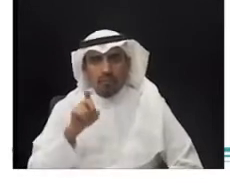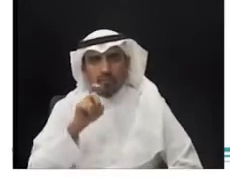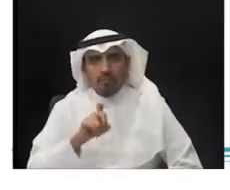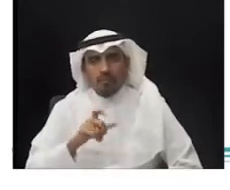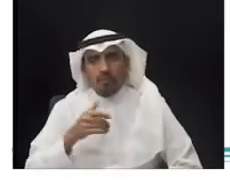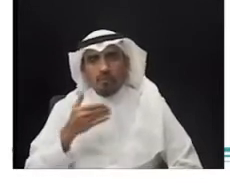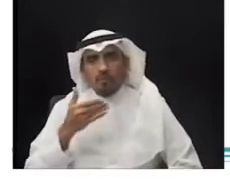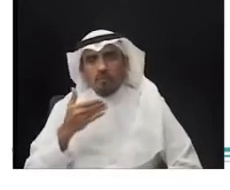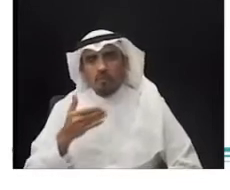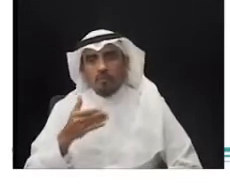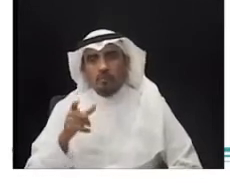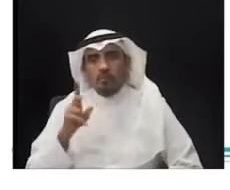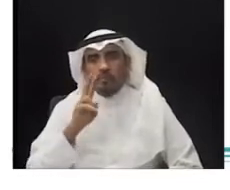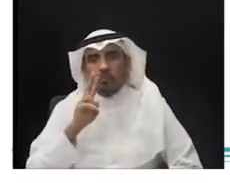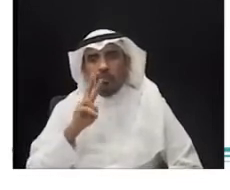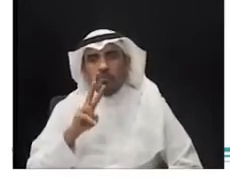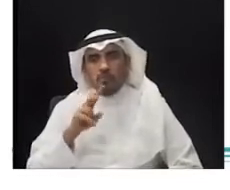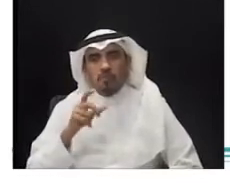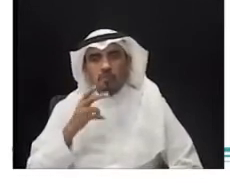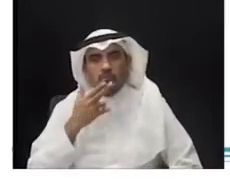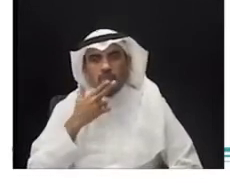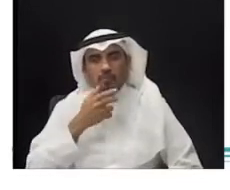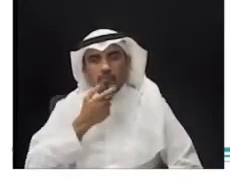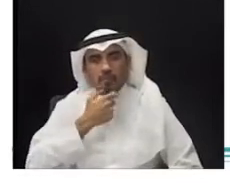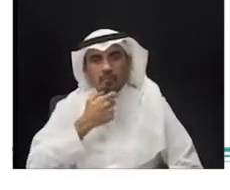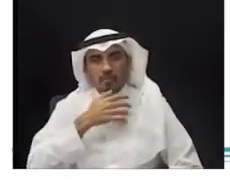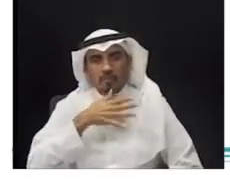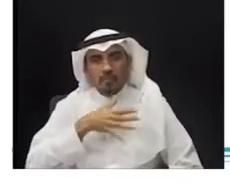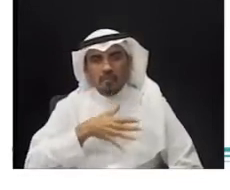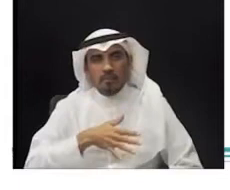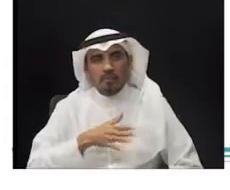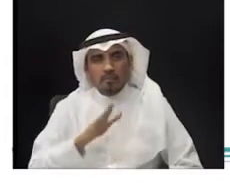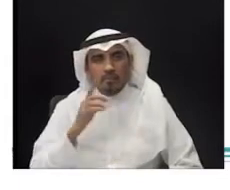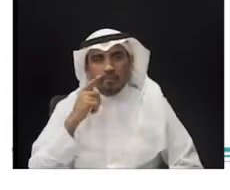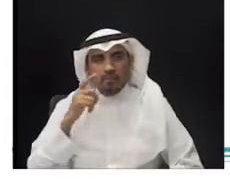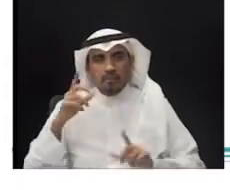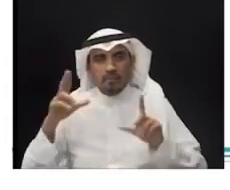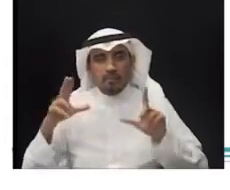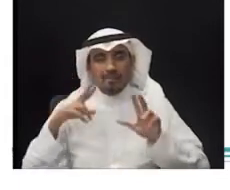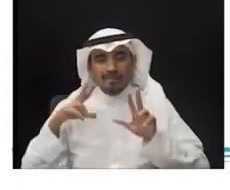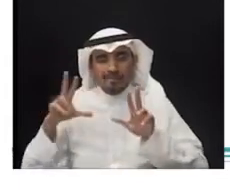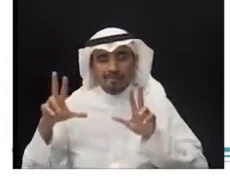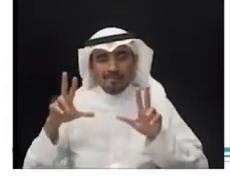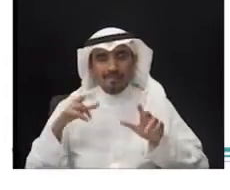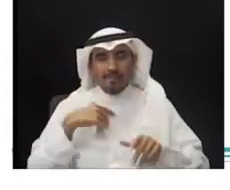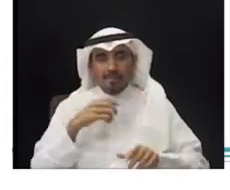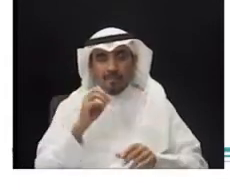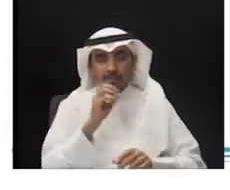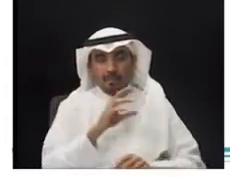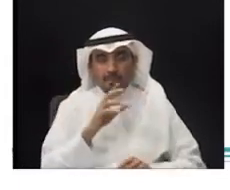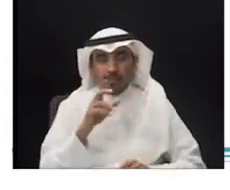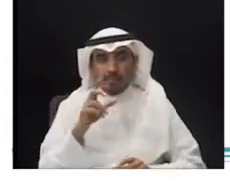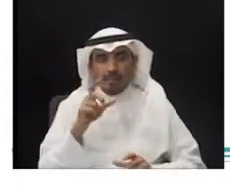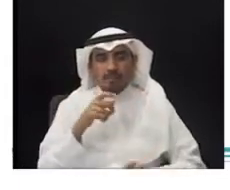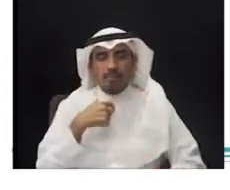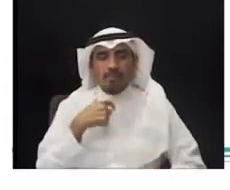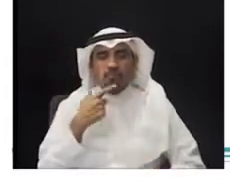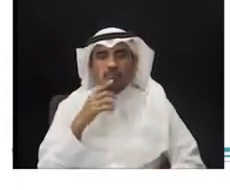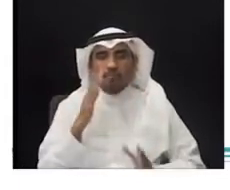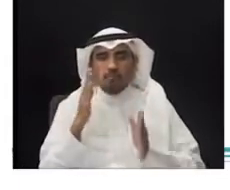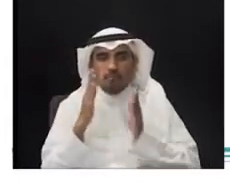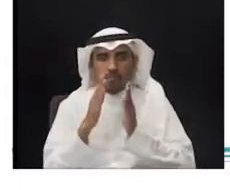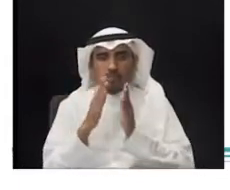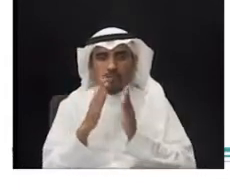في السؤال الذي يلي من خلال النص الحديث المعروض على السبورة، طبعا لن نعرض النص